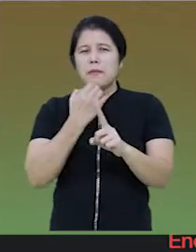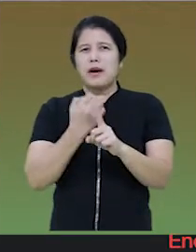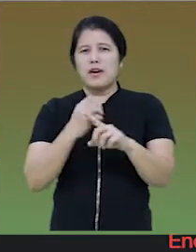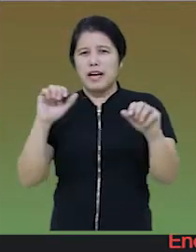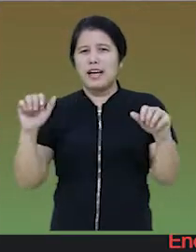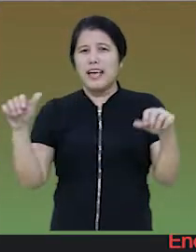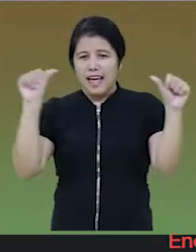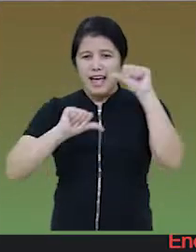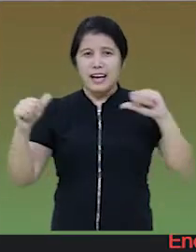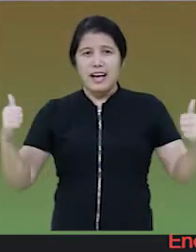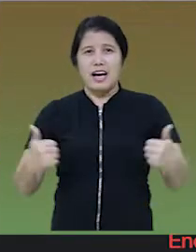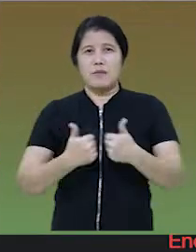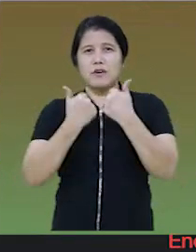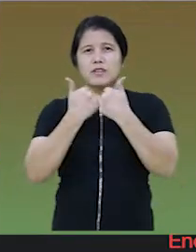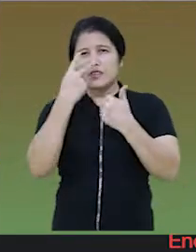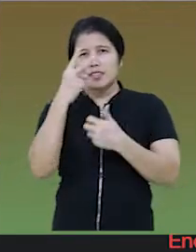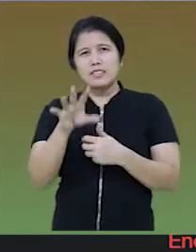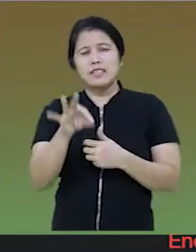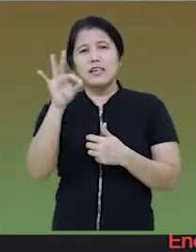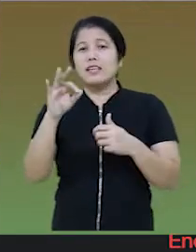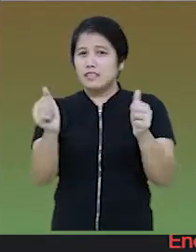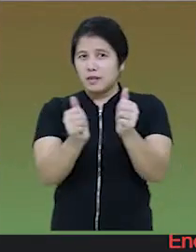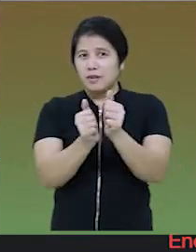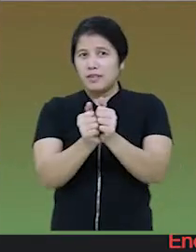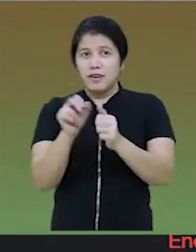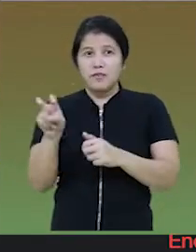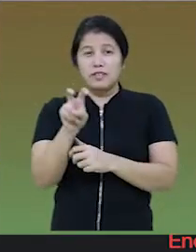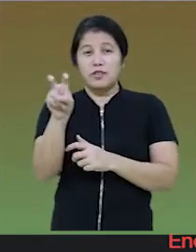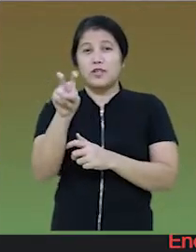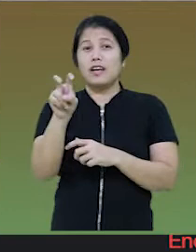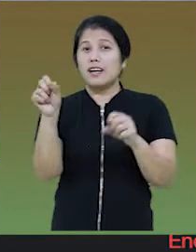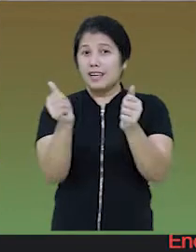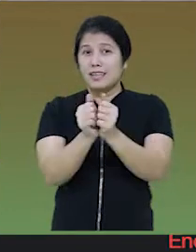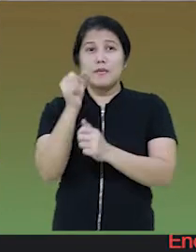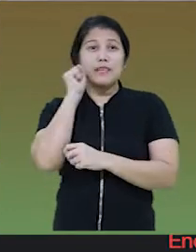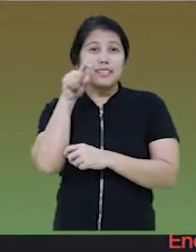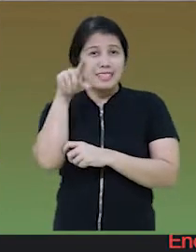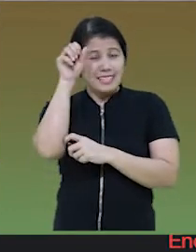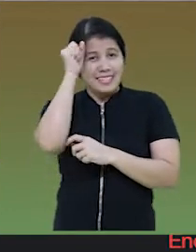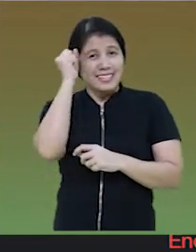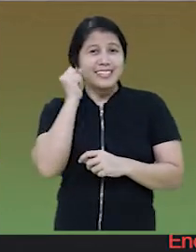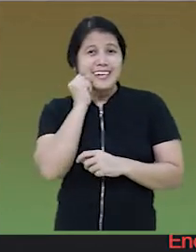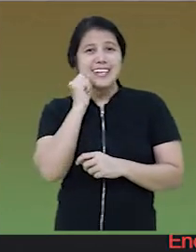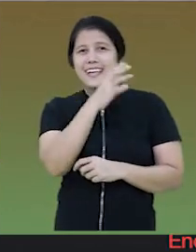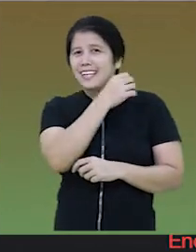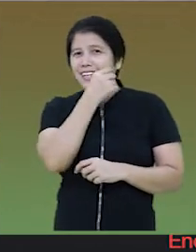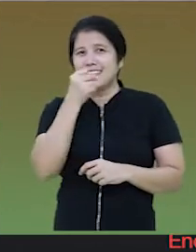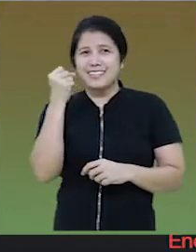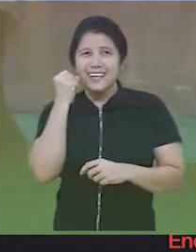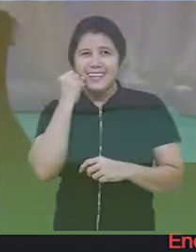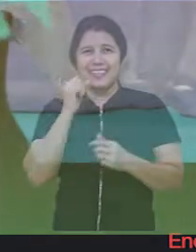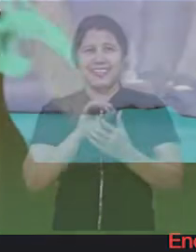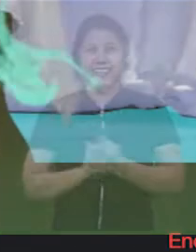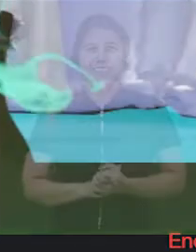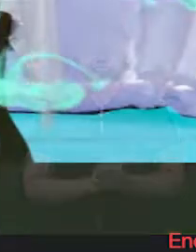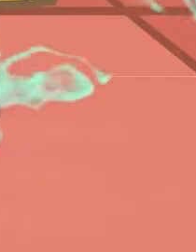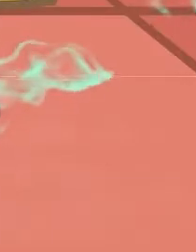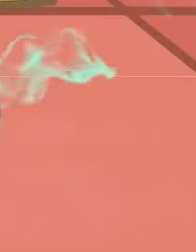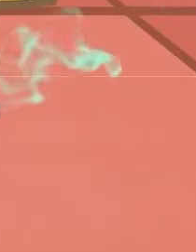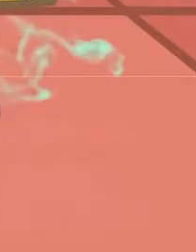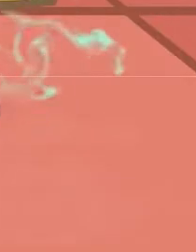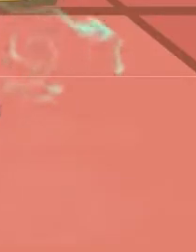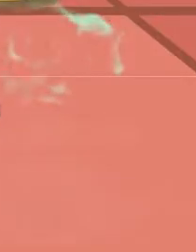na lulutasin natin. Samahan ninyo kami sa isang adventure kasama si Shen at si Sha.